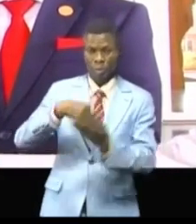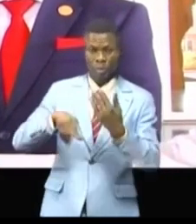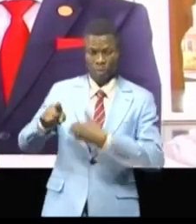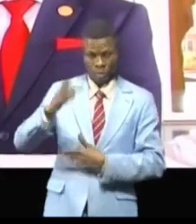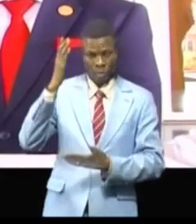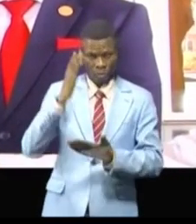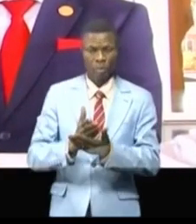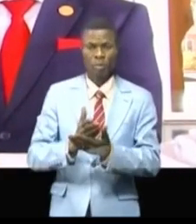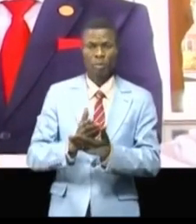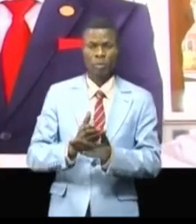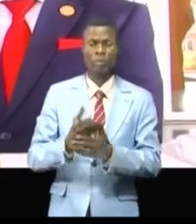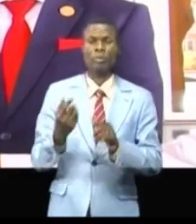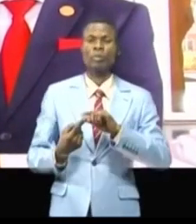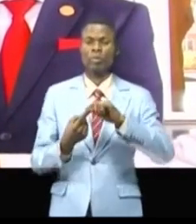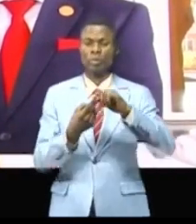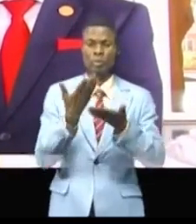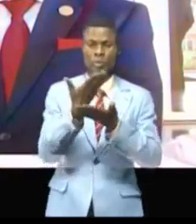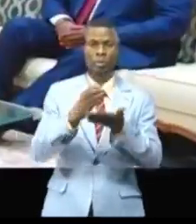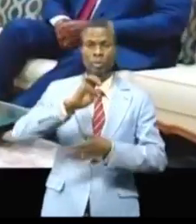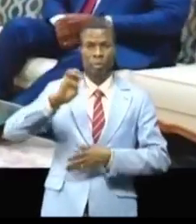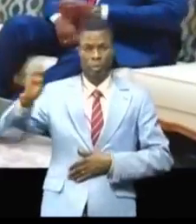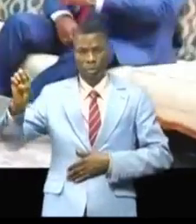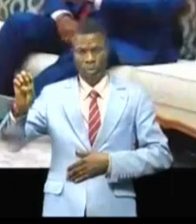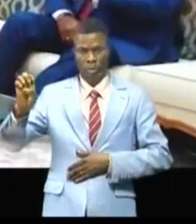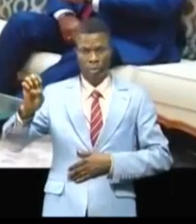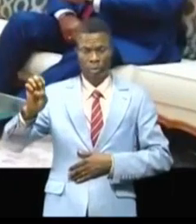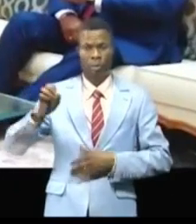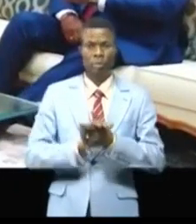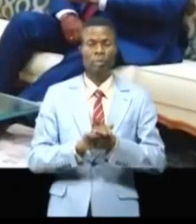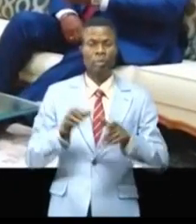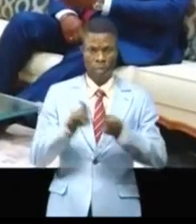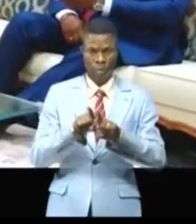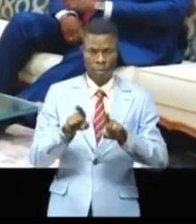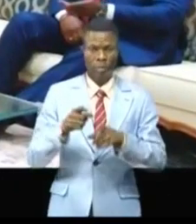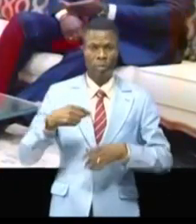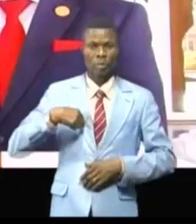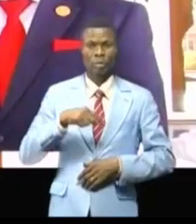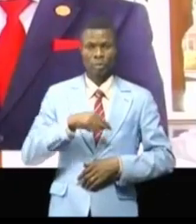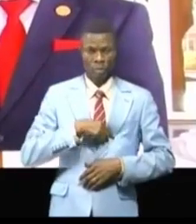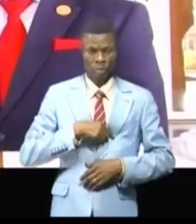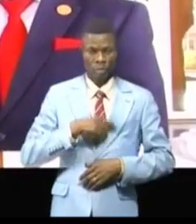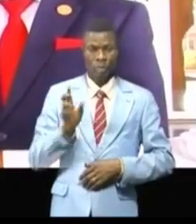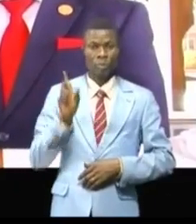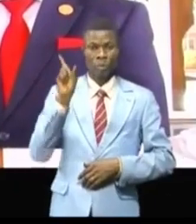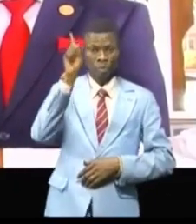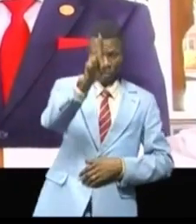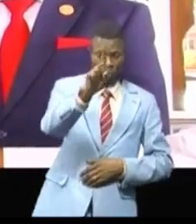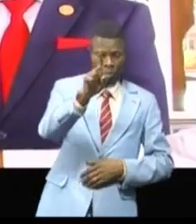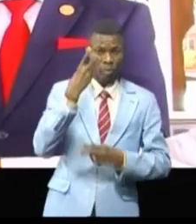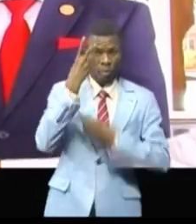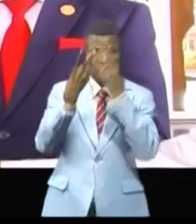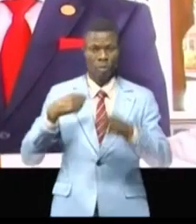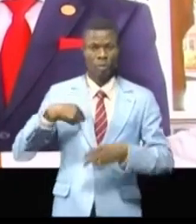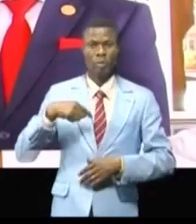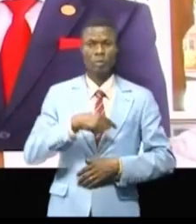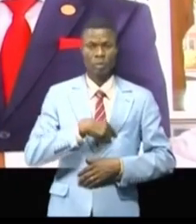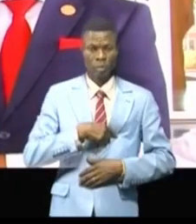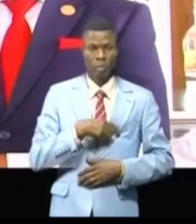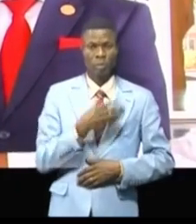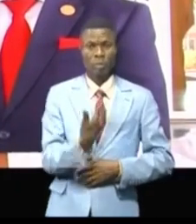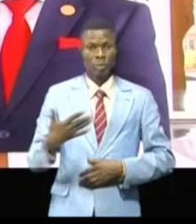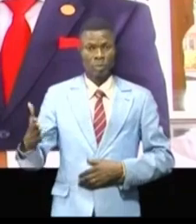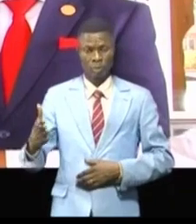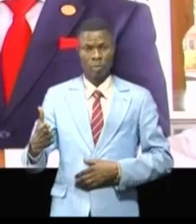désordre, spécialement à l'Est du pays. À Kwamout, c'est la même chose, nous allons nous y rendre nous-mêmes. Les éléments sont